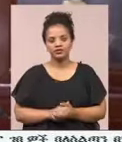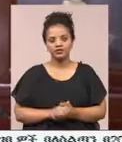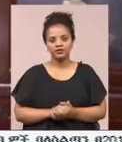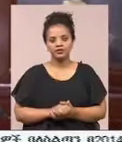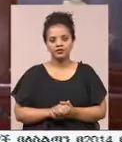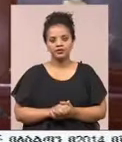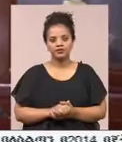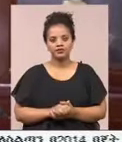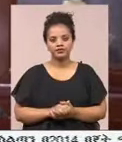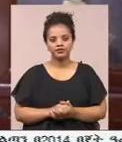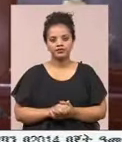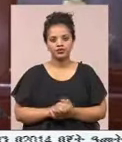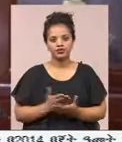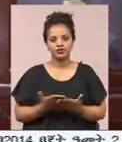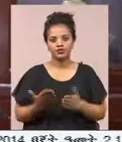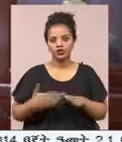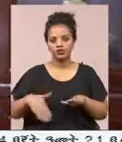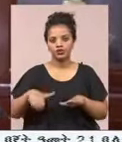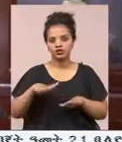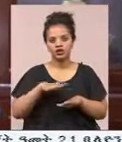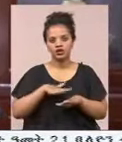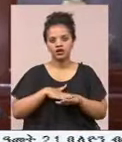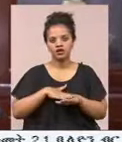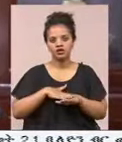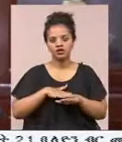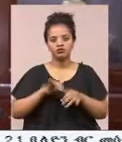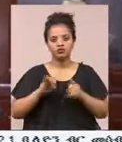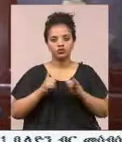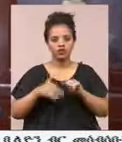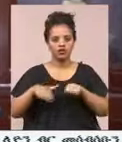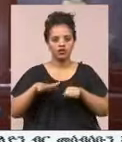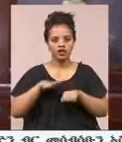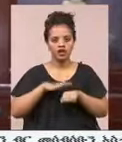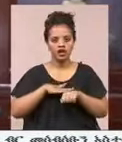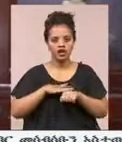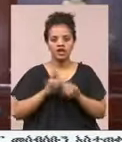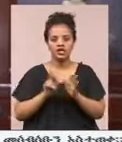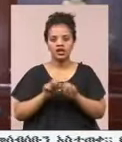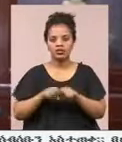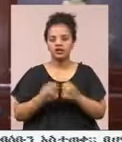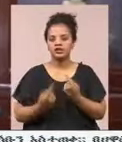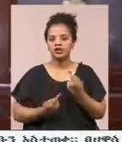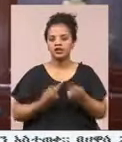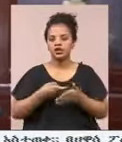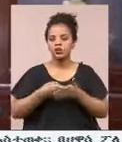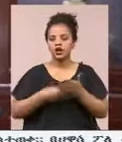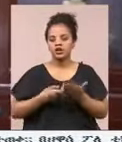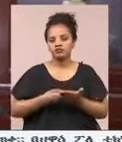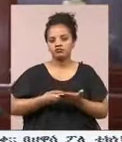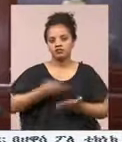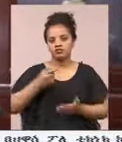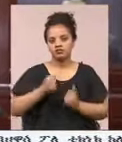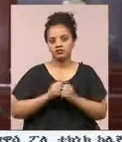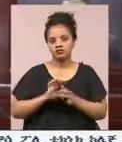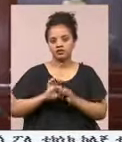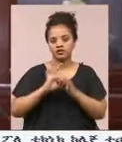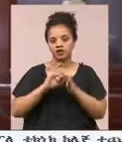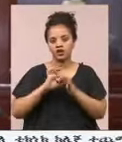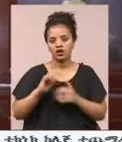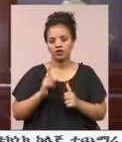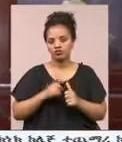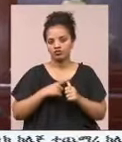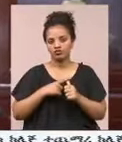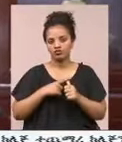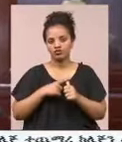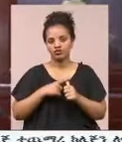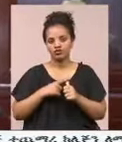በአካባቢ ሰላምና ደህንነት ጉዳዮች ላይ፣ በስፖርት ላይ፣ ህገወጥ ንግድና የዋጋ ንረት ጋር በተያያዘም አንዱ አጀንዳ አድርገን ዘንድ